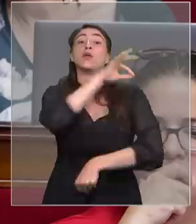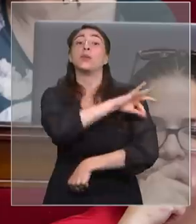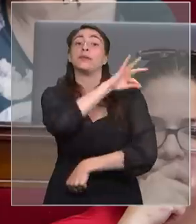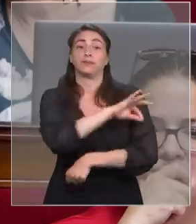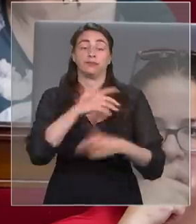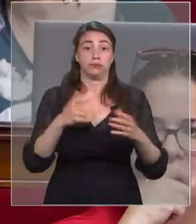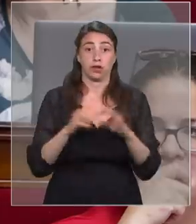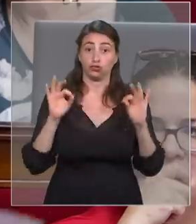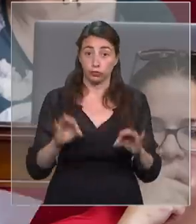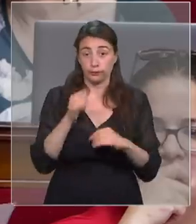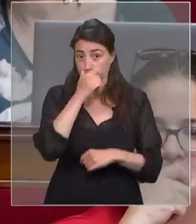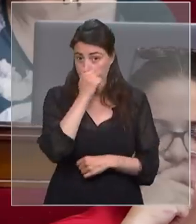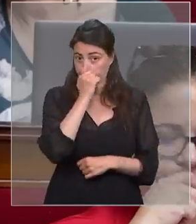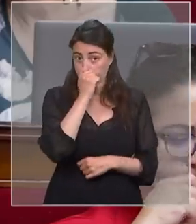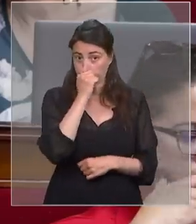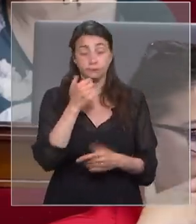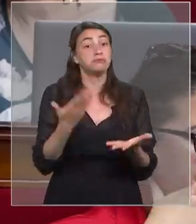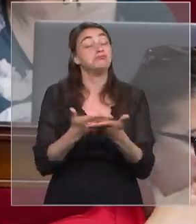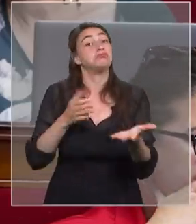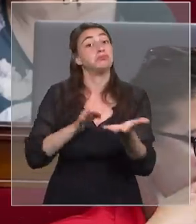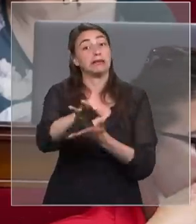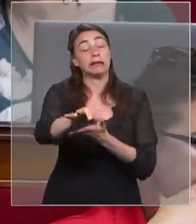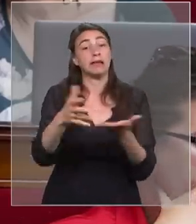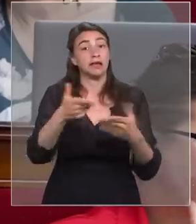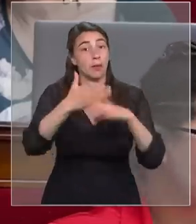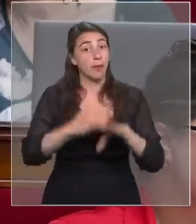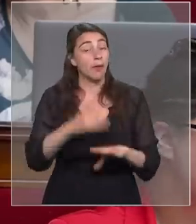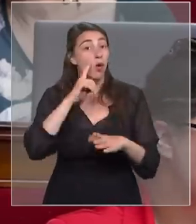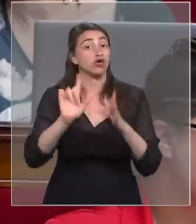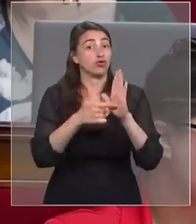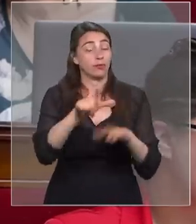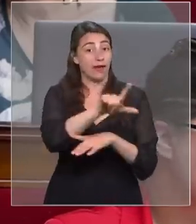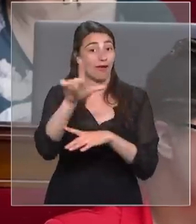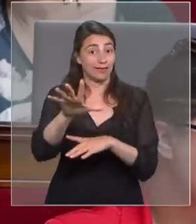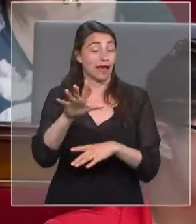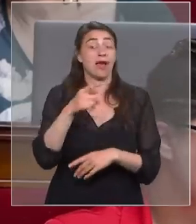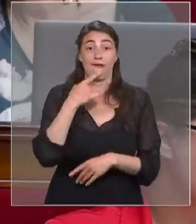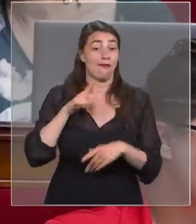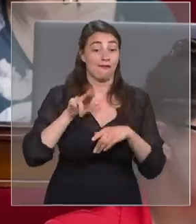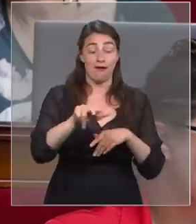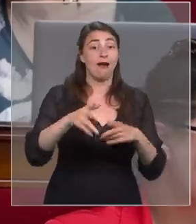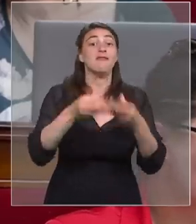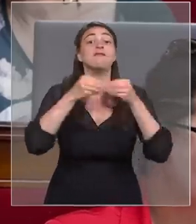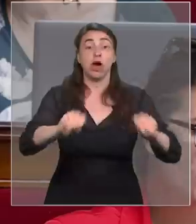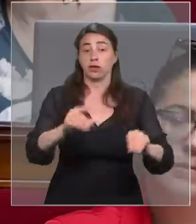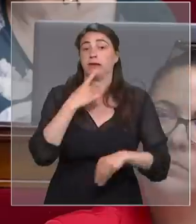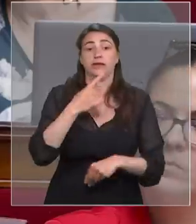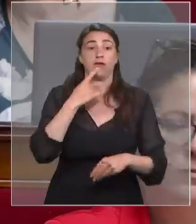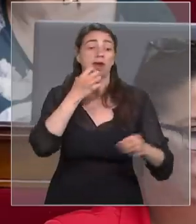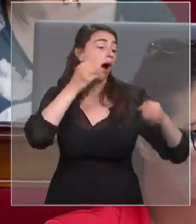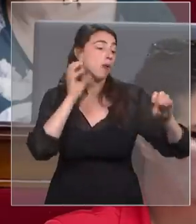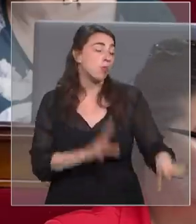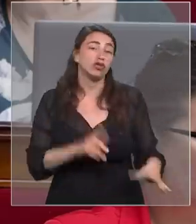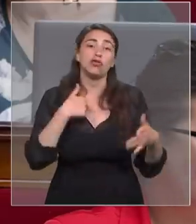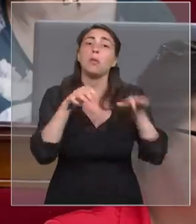filière de principes actifs. Cette stratégie prévoit d'ici 2025 la vente et donc l'abandon de la production de 400 molécules jugées trop